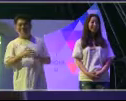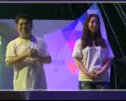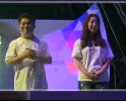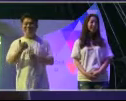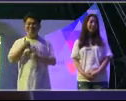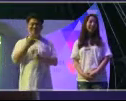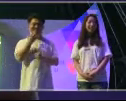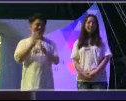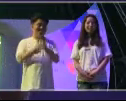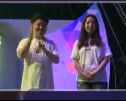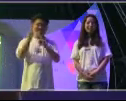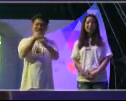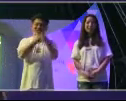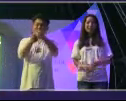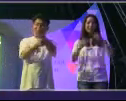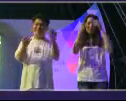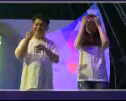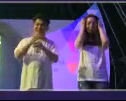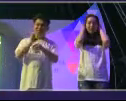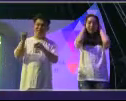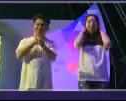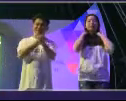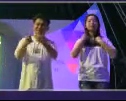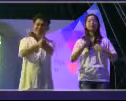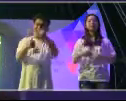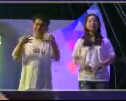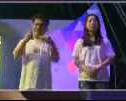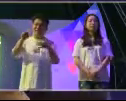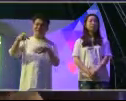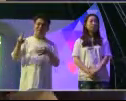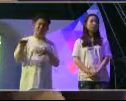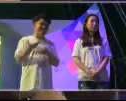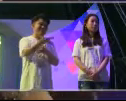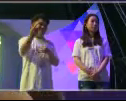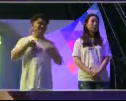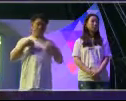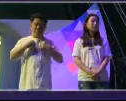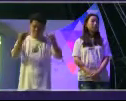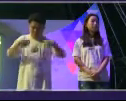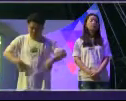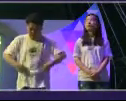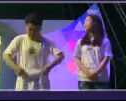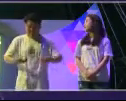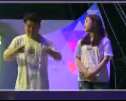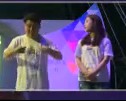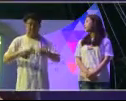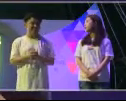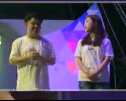내장된 서울시 인권 의원으로 일하고 있습니다 천주교인권위원회 김덕진 입니다 여러분 제가 지금 입고 있는 옷 보이세요